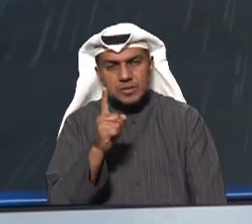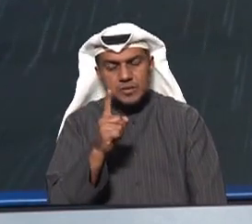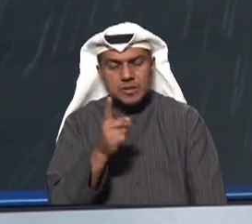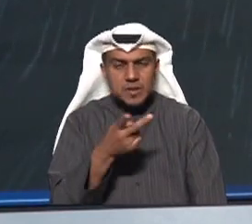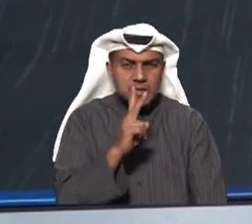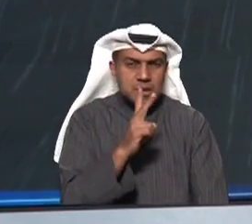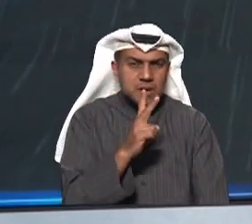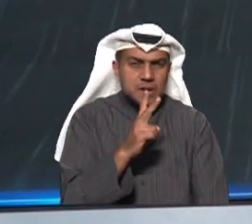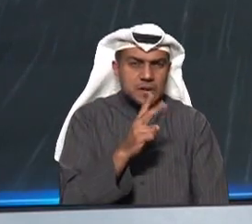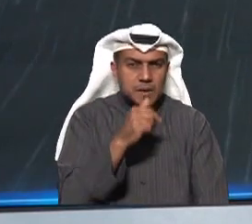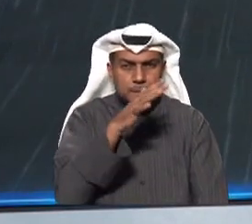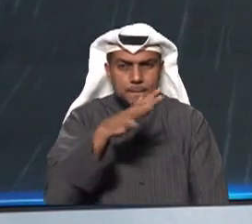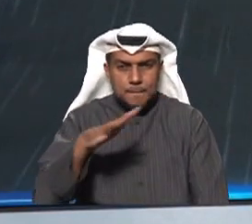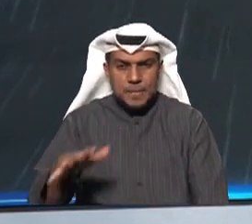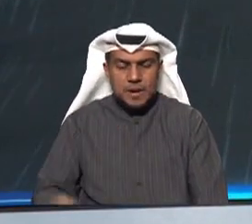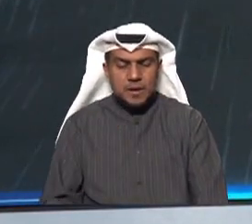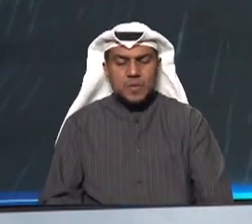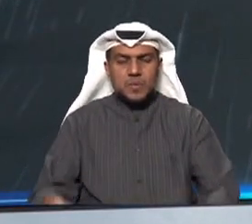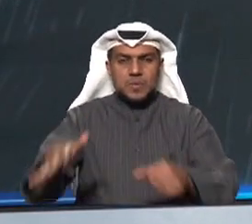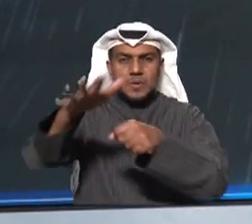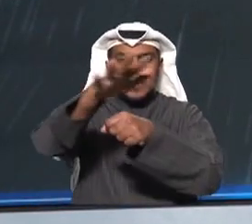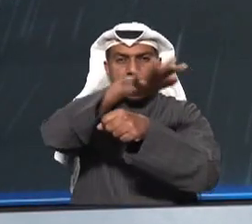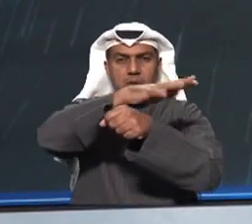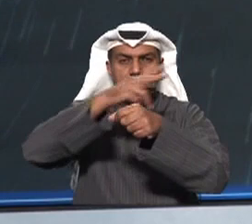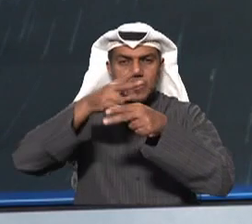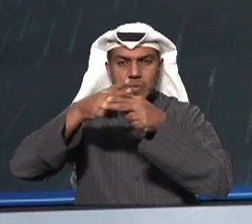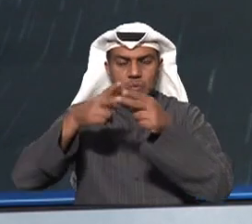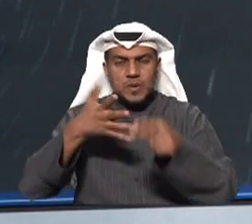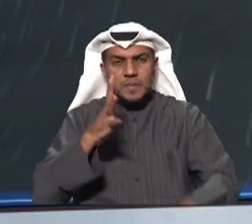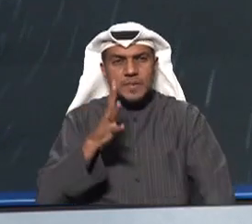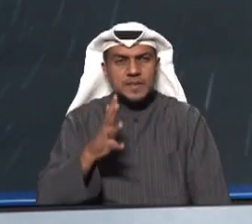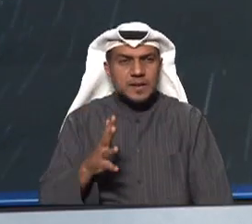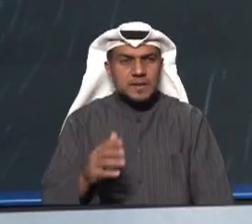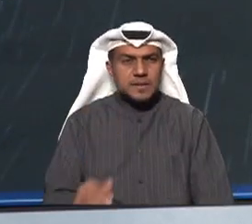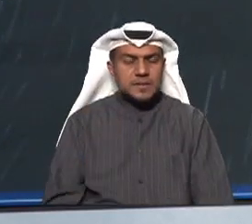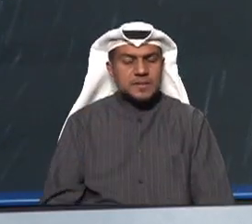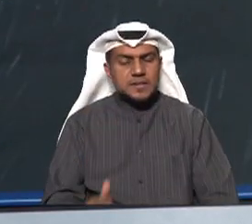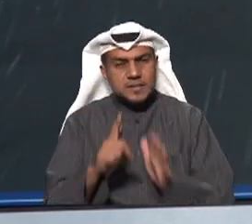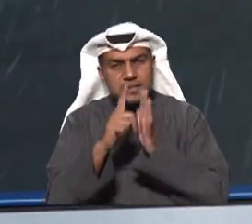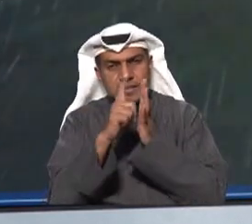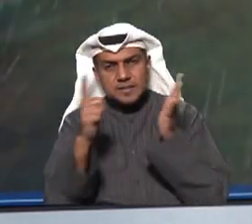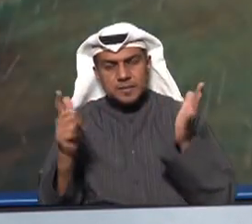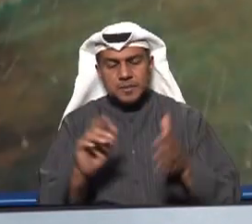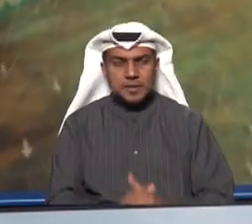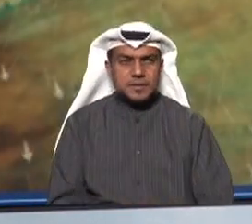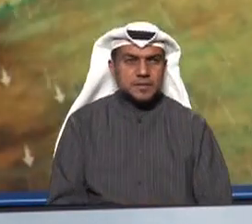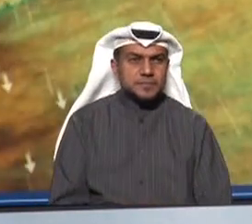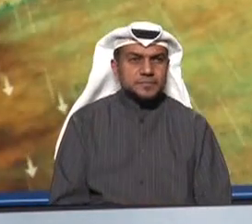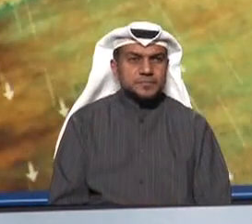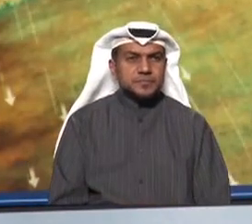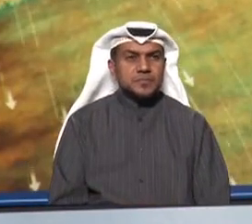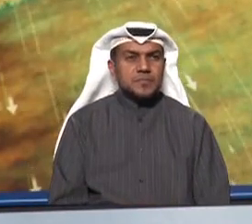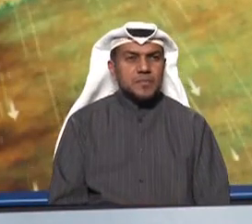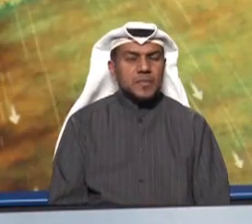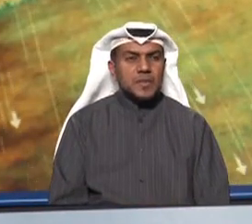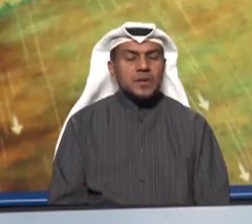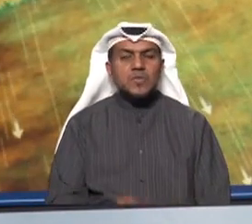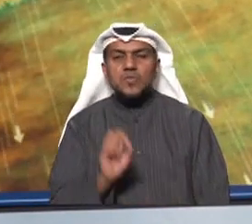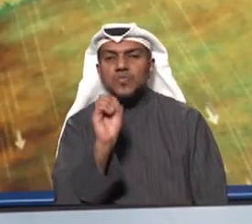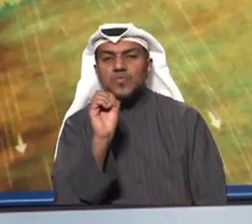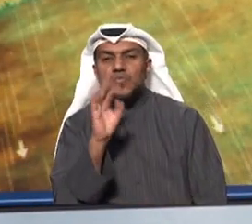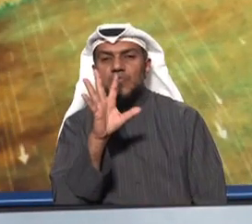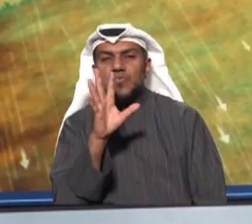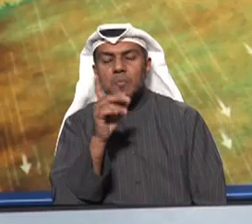12 درجة مئوية، أما الجزر الكويتية متفاوتة ما بين 15 إلى 17 درجة مئوية. مع بداية دخول ساعات الصباح